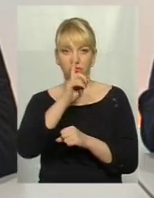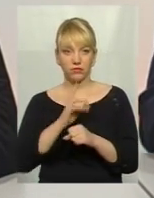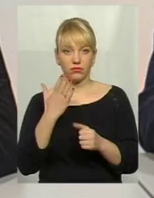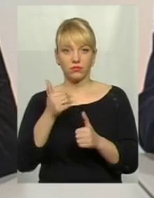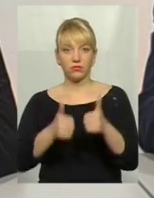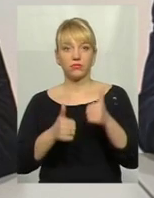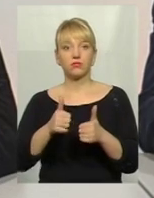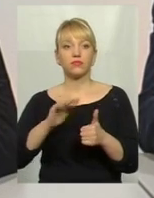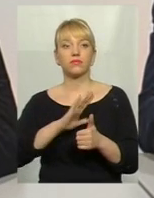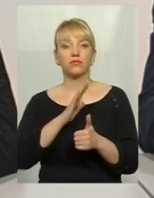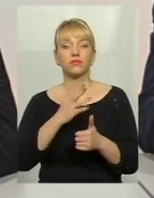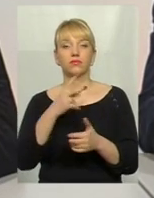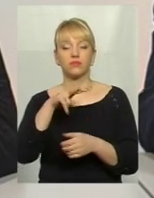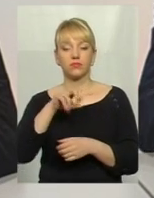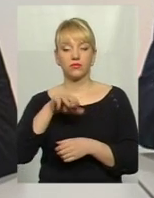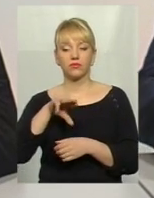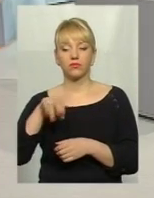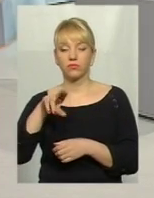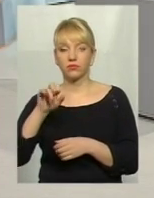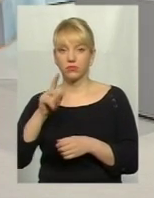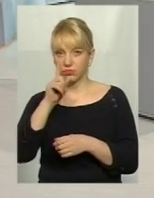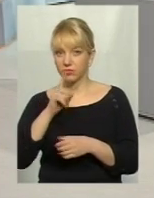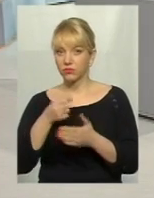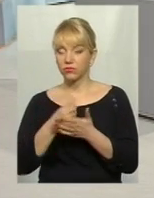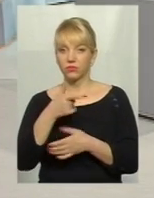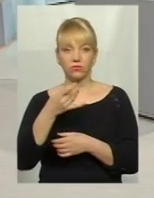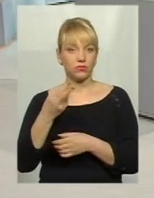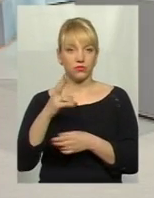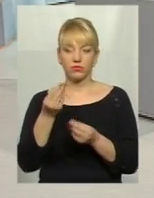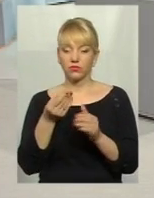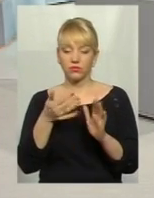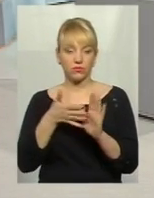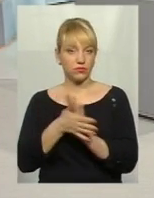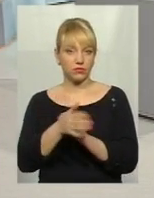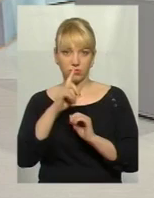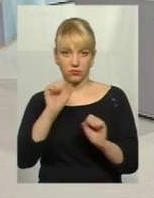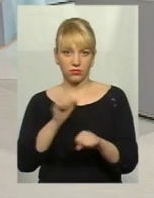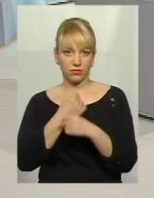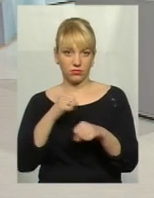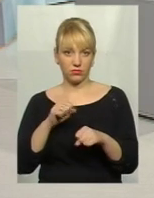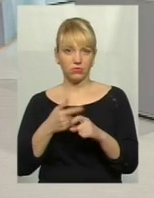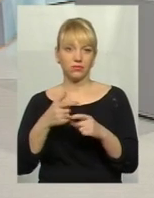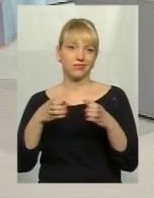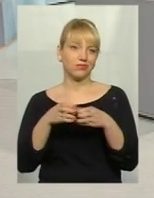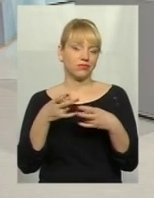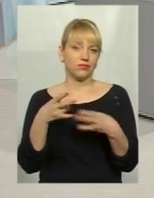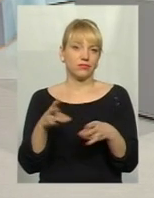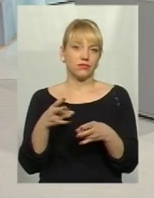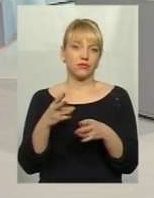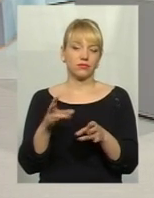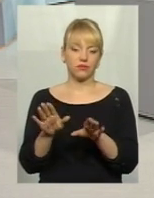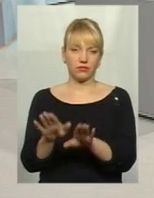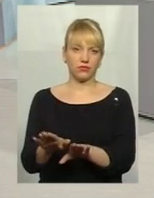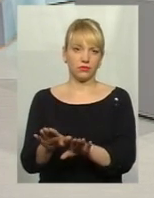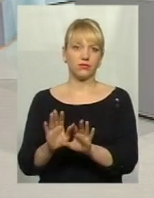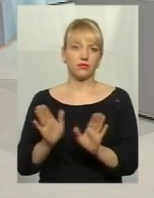тендер був умовно на листопад місяць, то до грудня освоїти ці кошти було нереально. Громади навіть не починали їх освоювати.